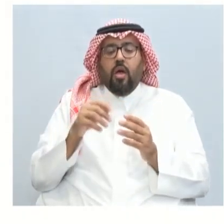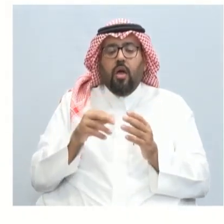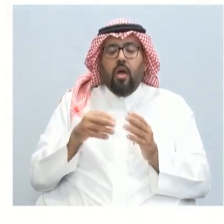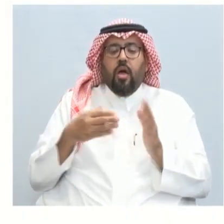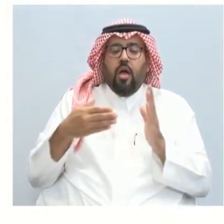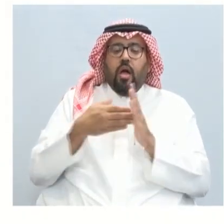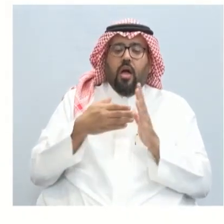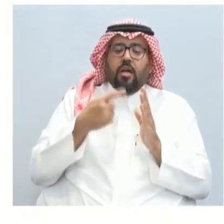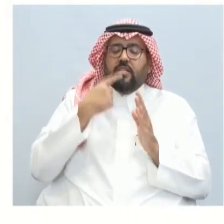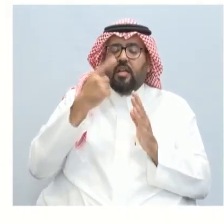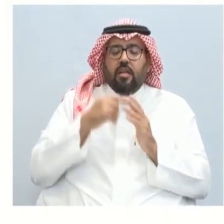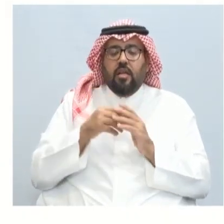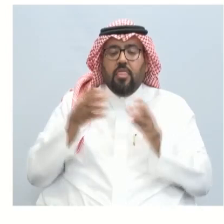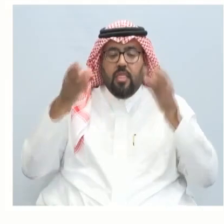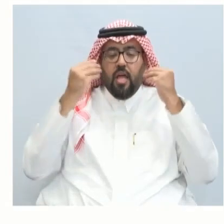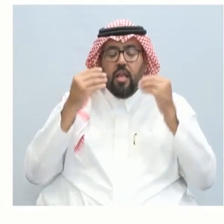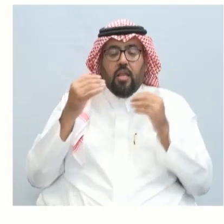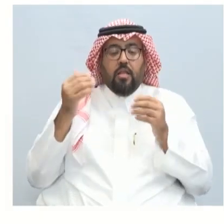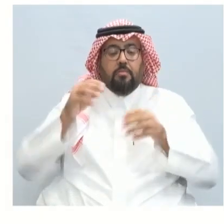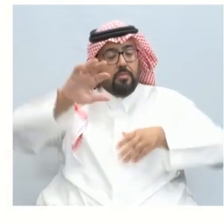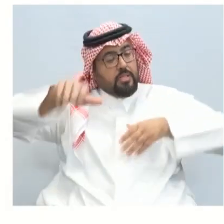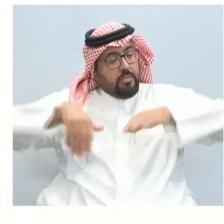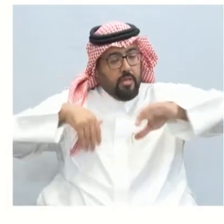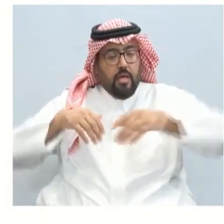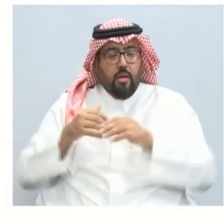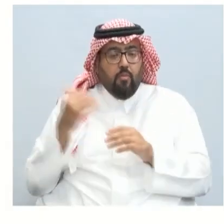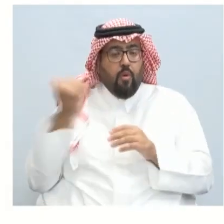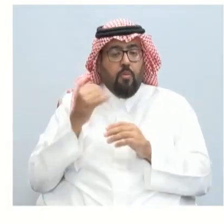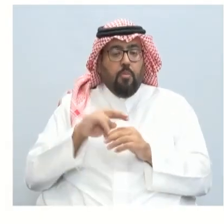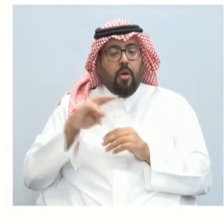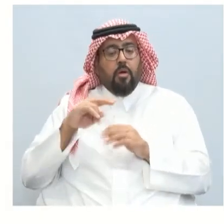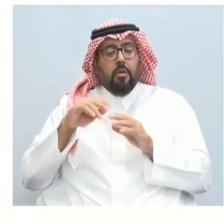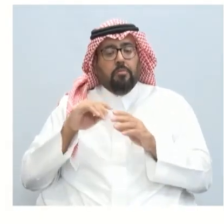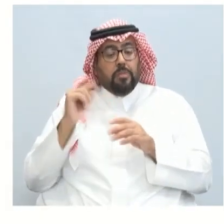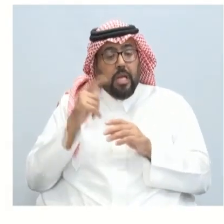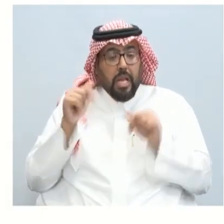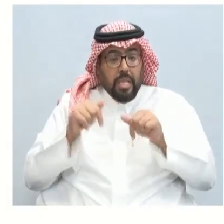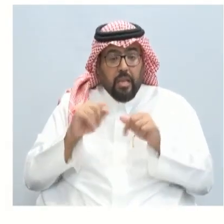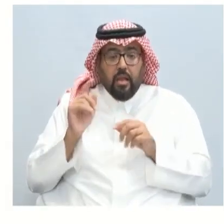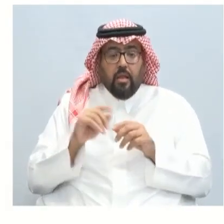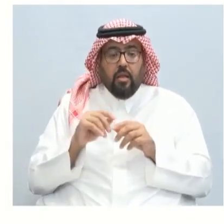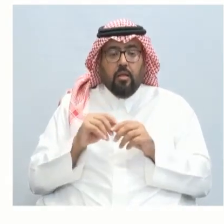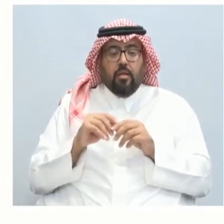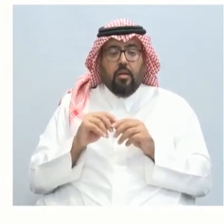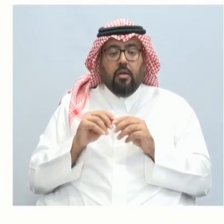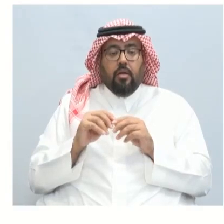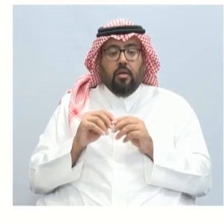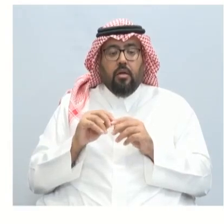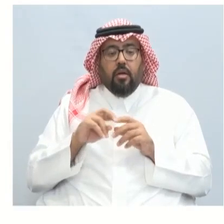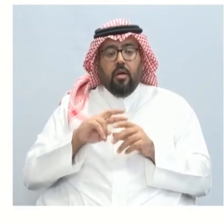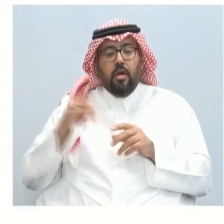السباحه ايضا ممتازين مهم غير اي ممتازين غير مهم عاجل كالمناسبات المفاجئه